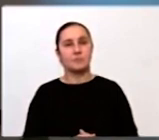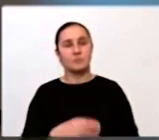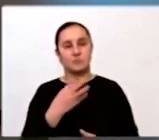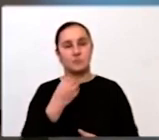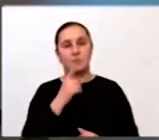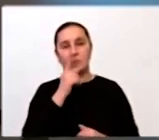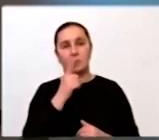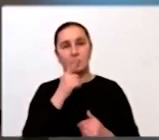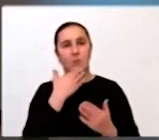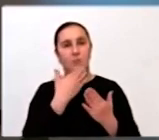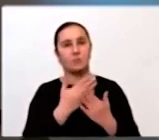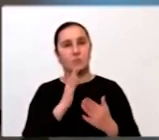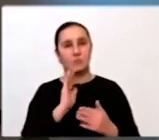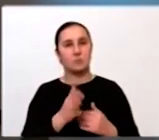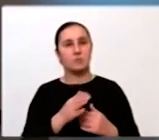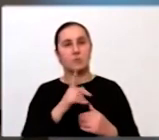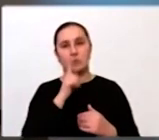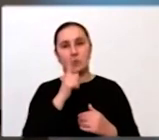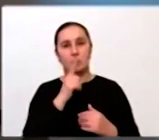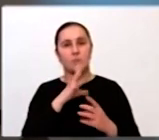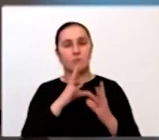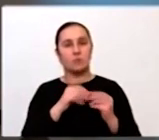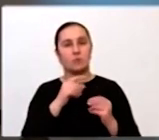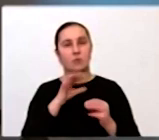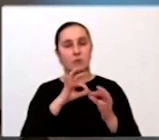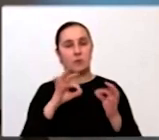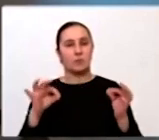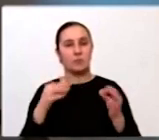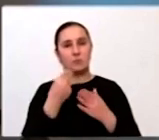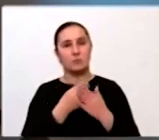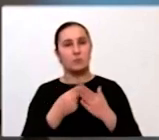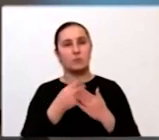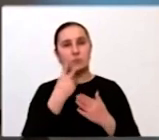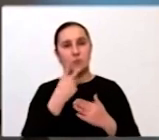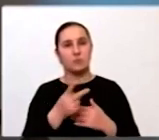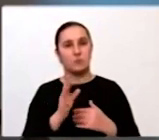qalamga murojaat qilamiz. Qalam orqali biz ipni chizib ko'ramiz.